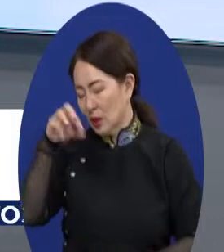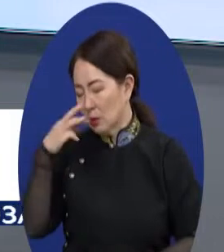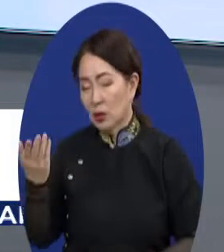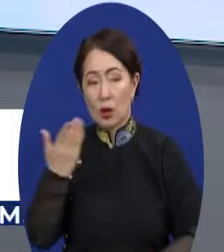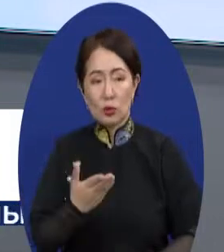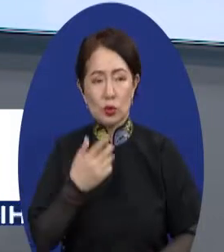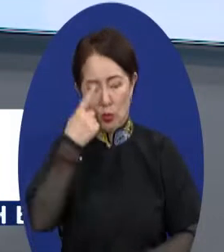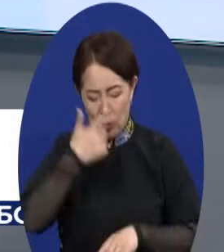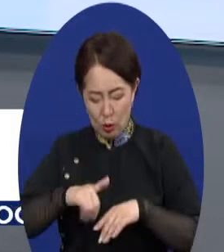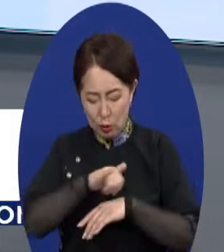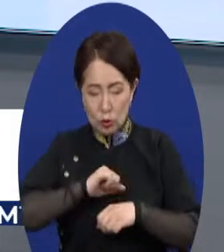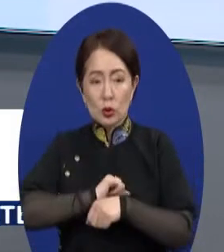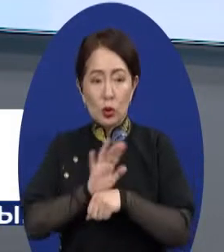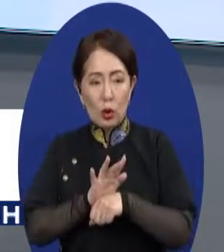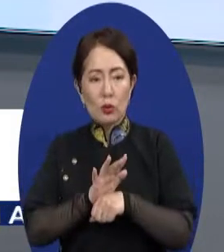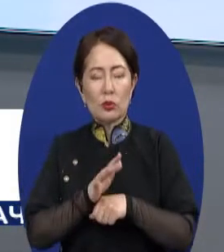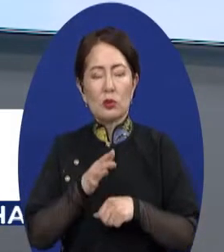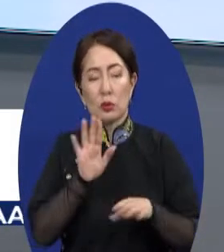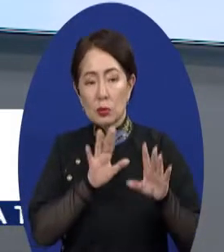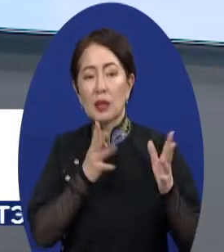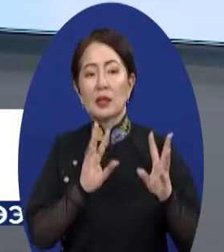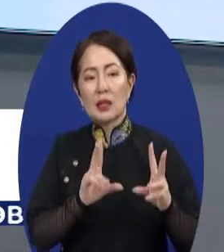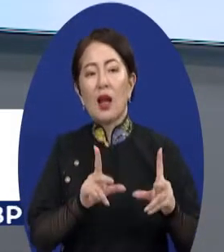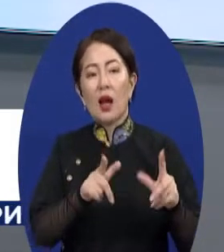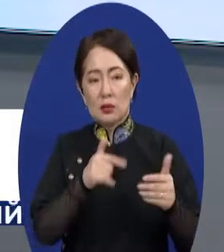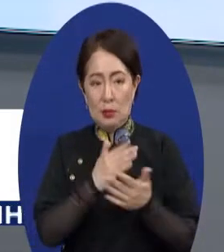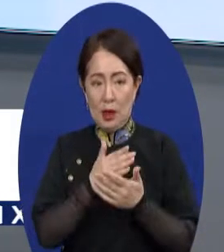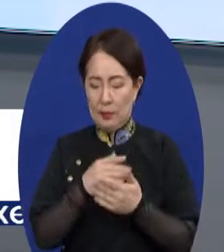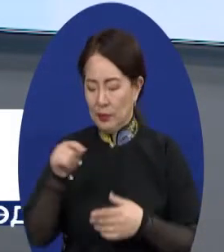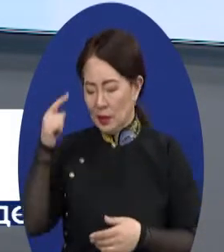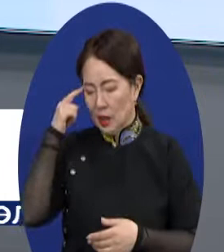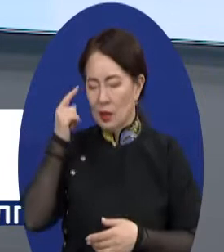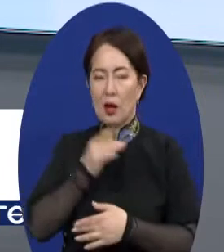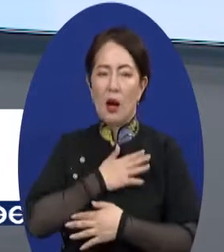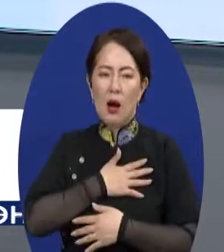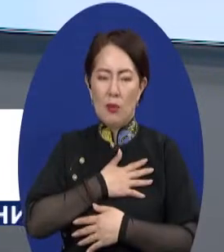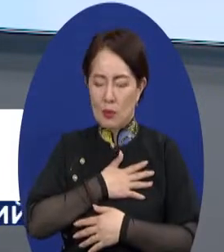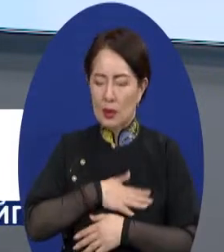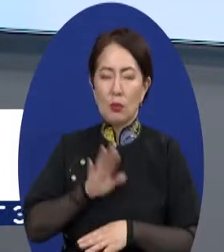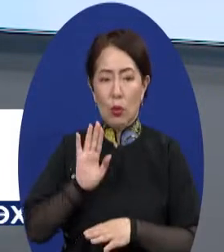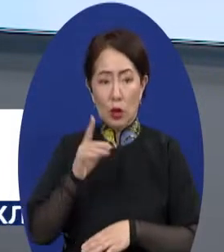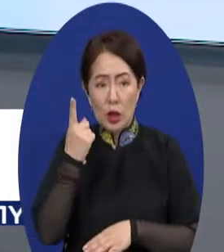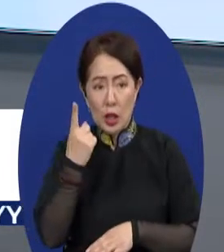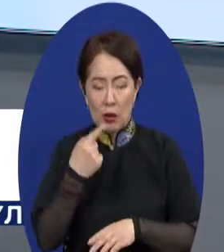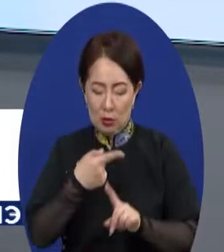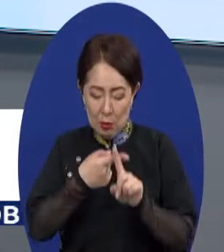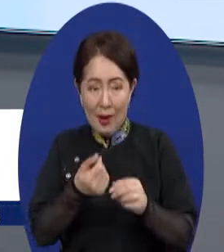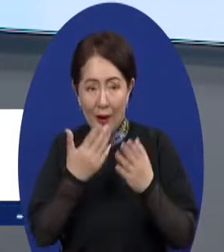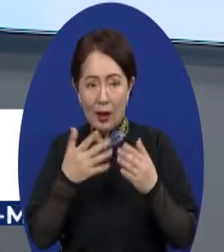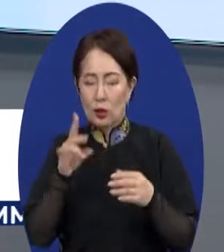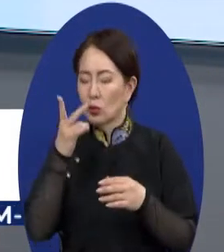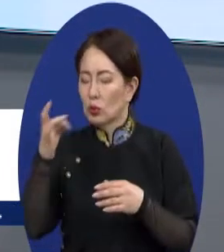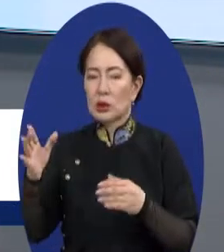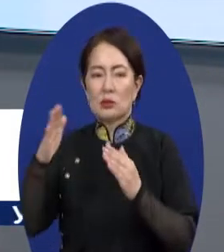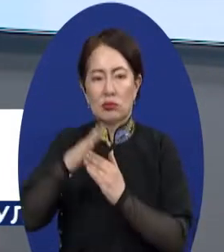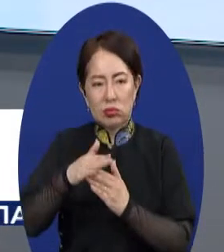хувьд бол коронавирусын нөхцөл байдал өдрөөс өдөр сайжирч байгаа. Тийм учраас санаа үүн дээр бол санаа одоо амарч болохгүй. За нэг л тохиолдолд илэрсэн тохиолдол нүүрс тээврийн хувьд бол